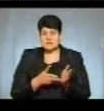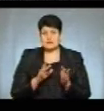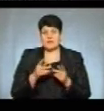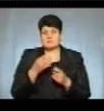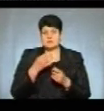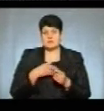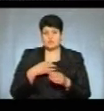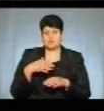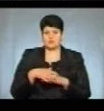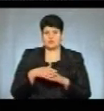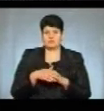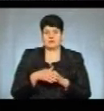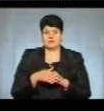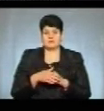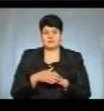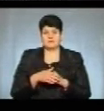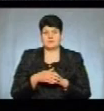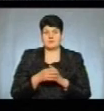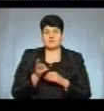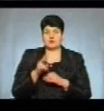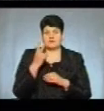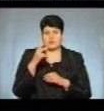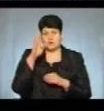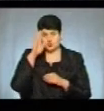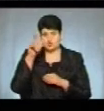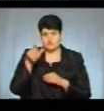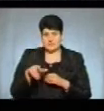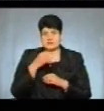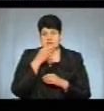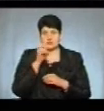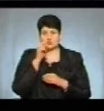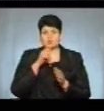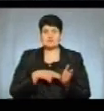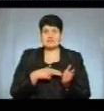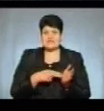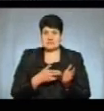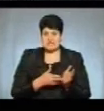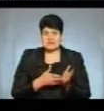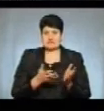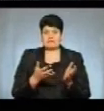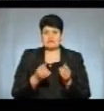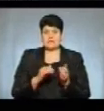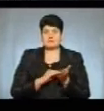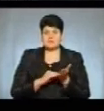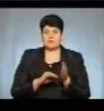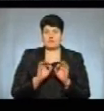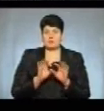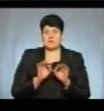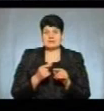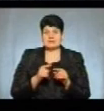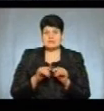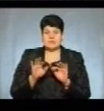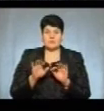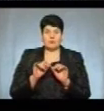стало зрозуміло з їх слів, прийшли два чоловіки, представили, що вони з «Укрзалізниці», взяли письмове пояснення даної події